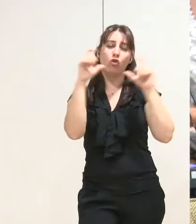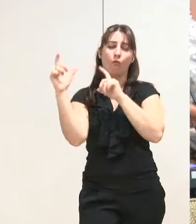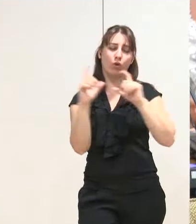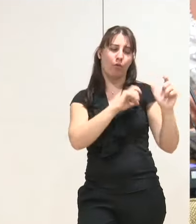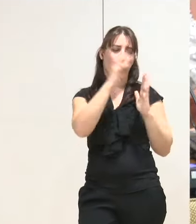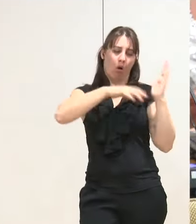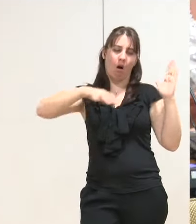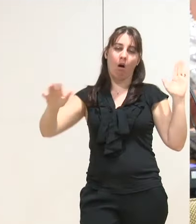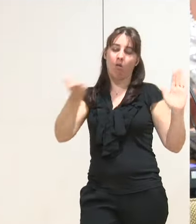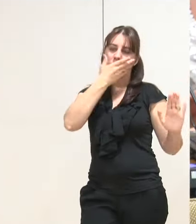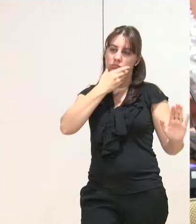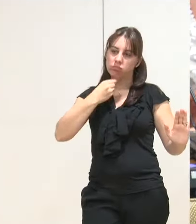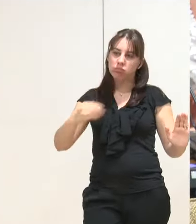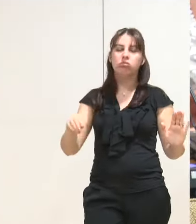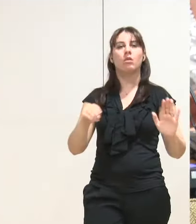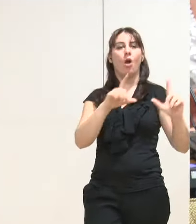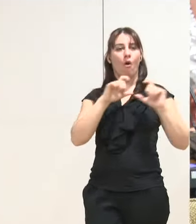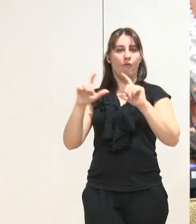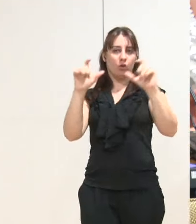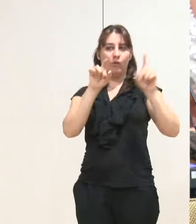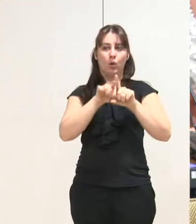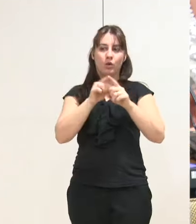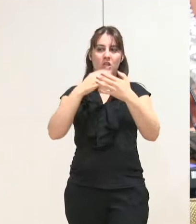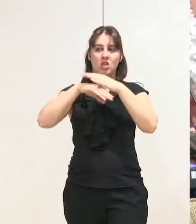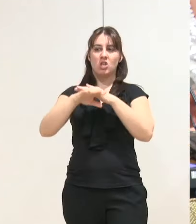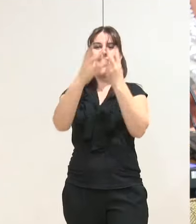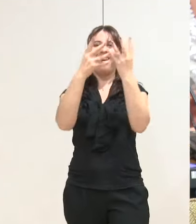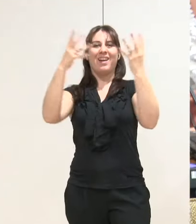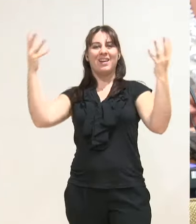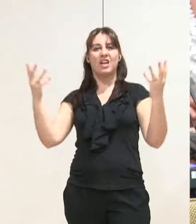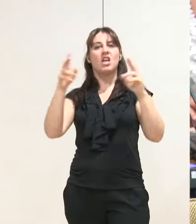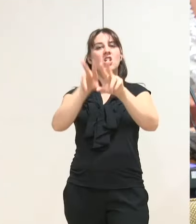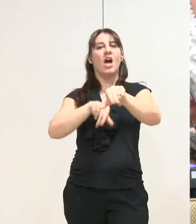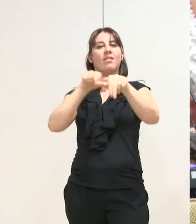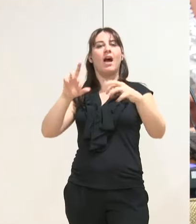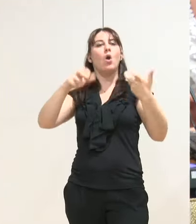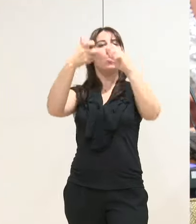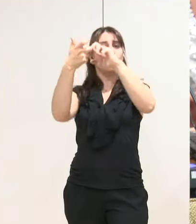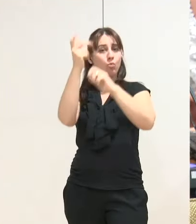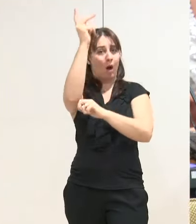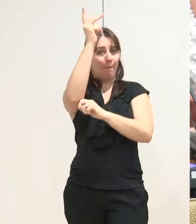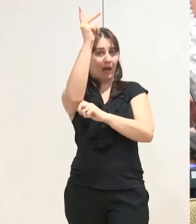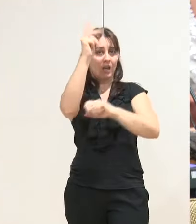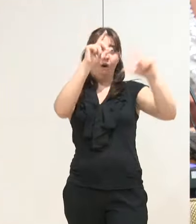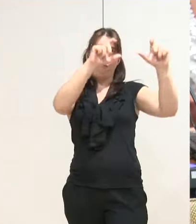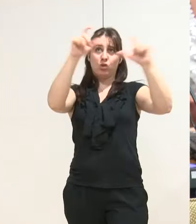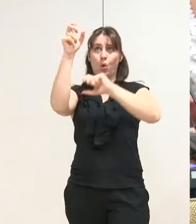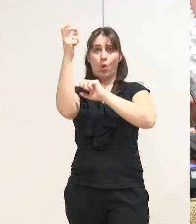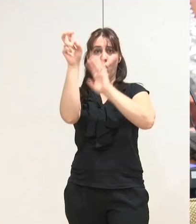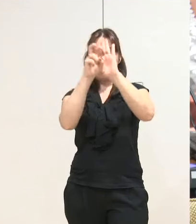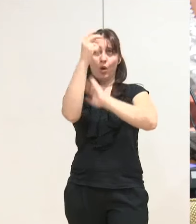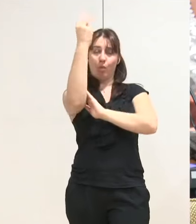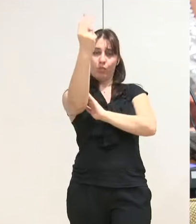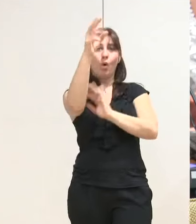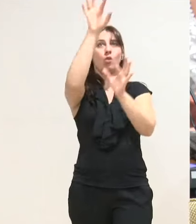82 photos grand format qui sont sur les grilles du Jardin du Luxembourg à Paris dont deux photos de Grenoble que nous allons récupérer pour les